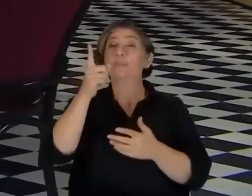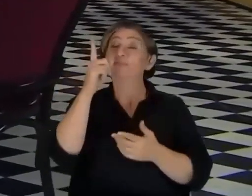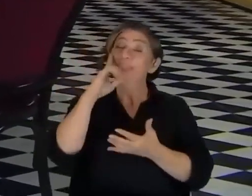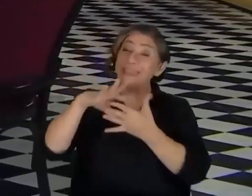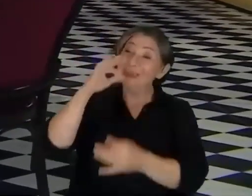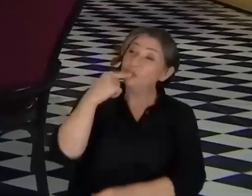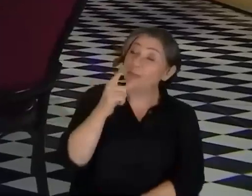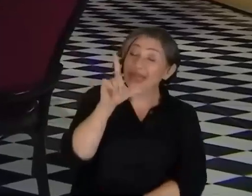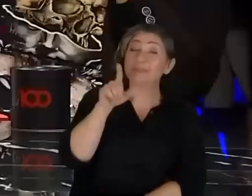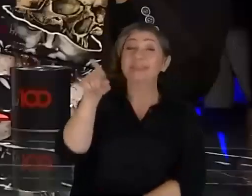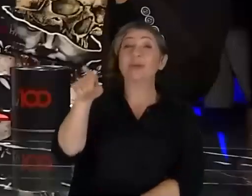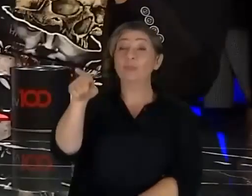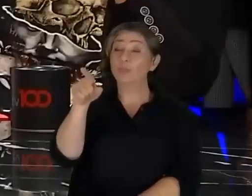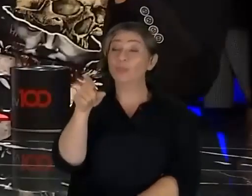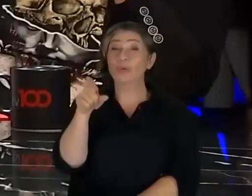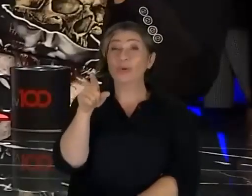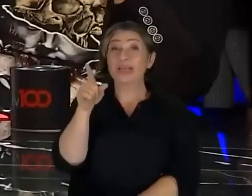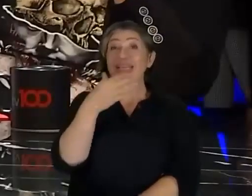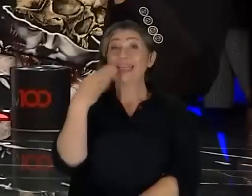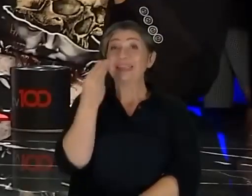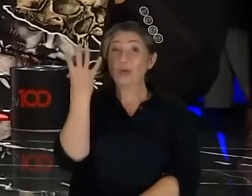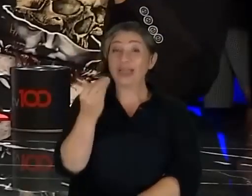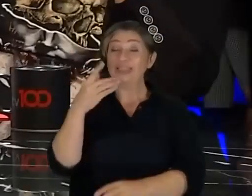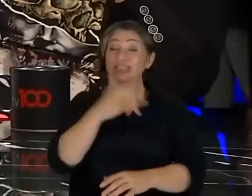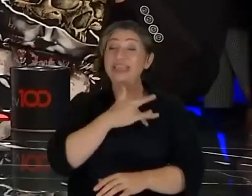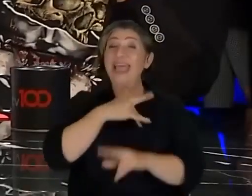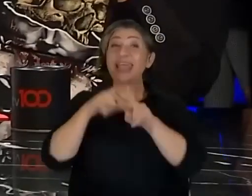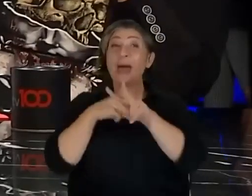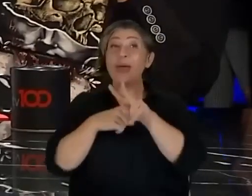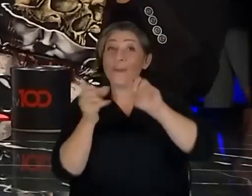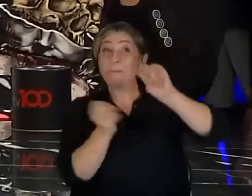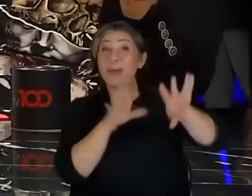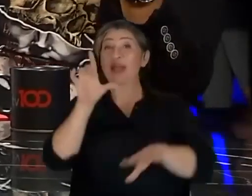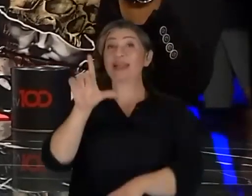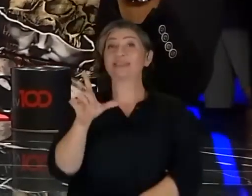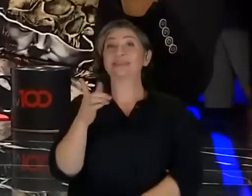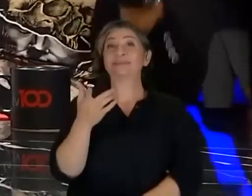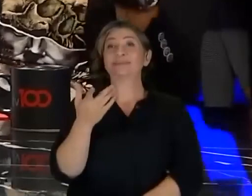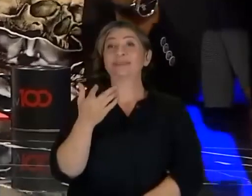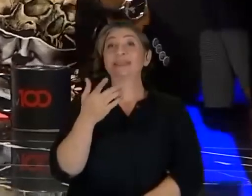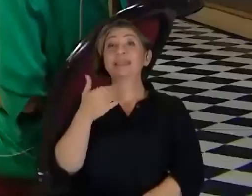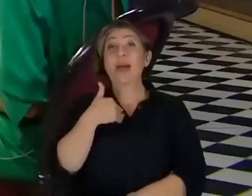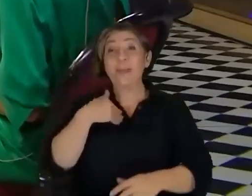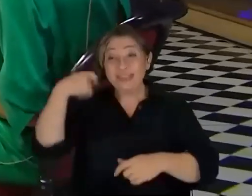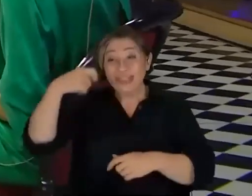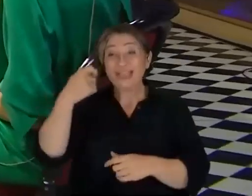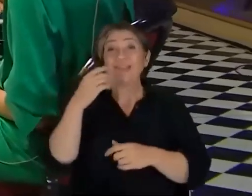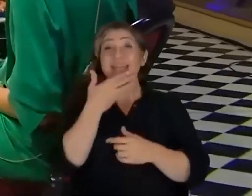birisinin söylemesi lazım. Artık bu rolleri biraz genç olarak Can Yaman'a bırakman gerekiyor. Bak, çok filmi çektim çok